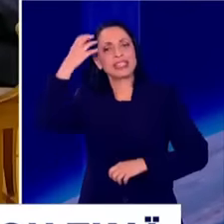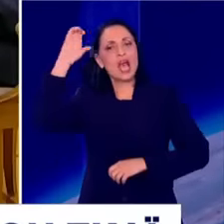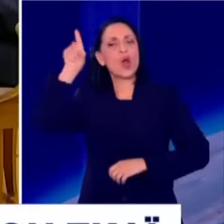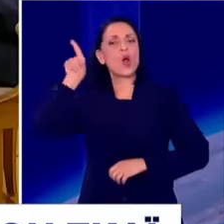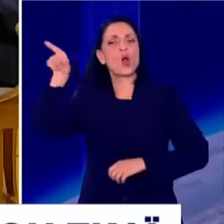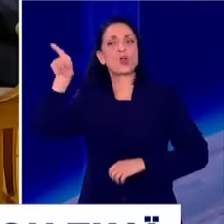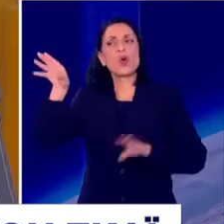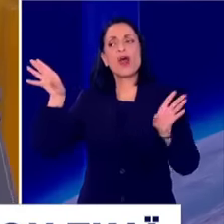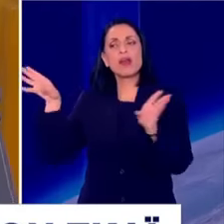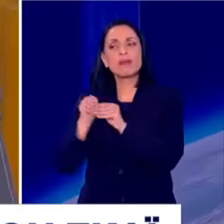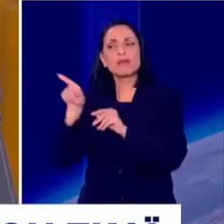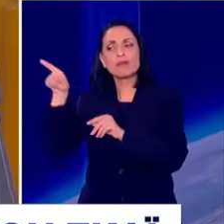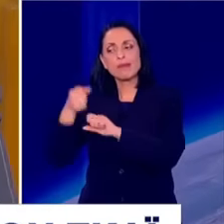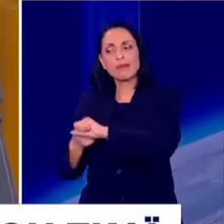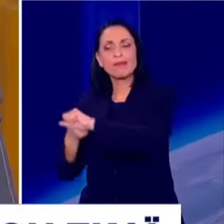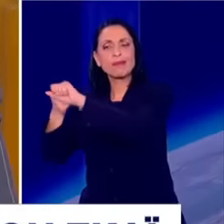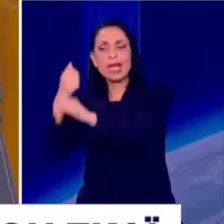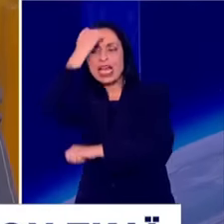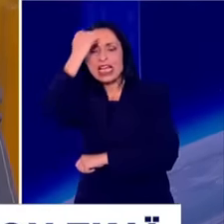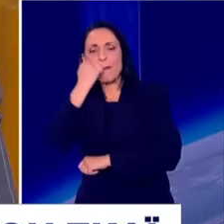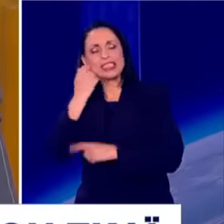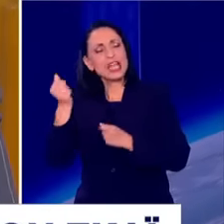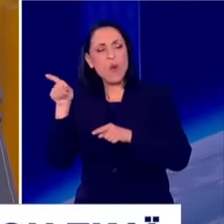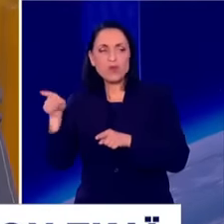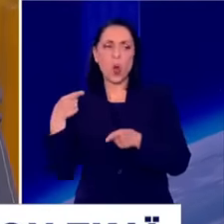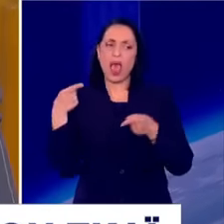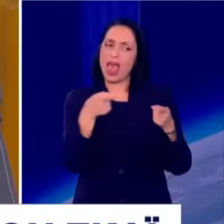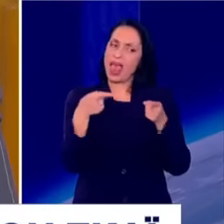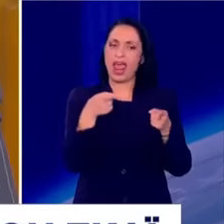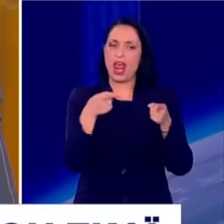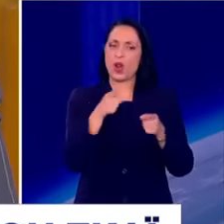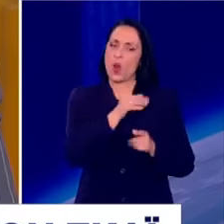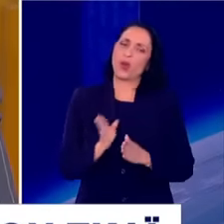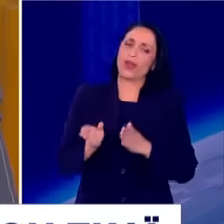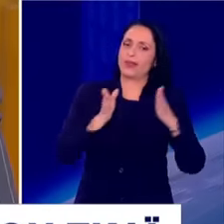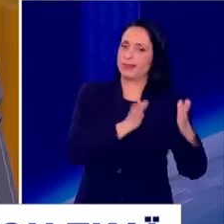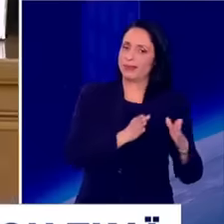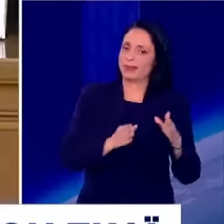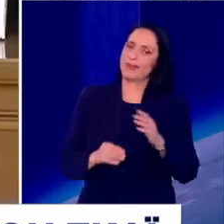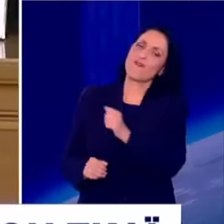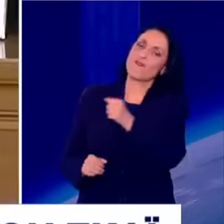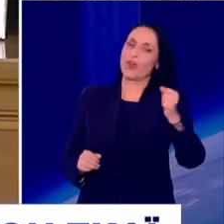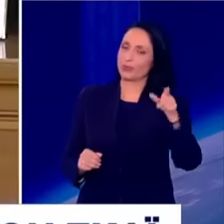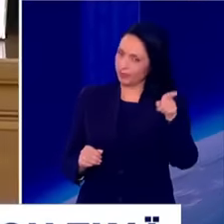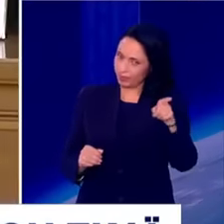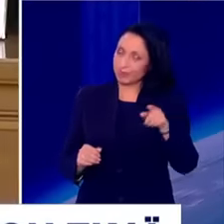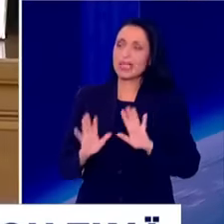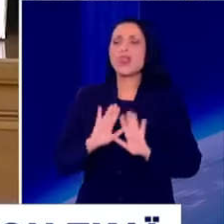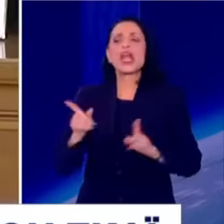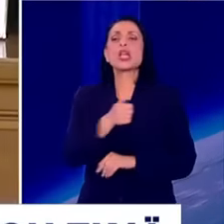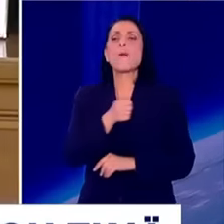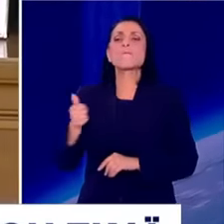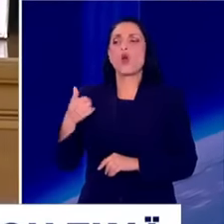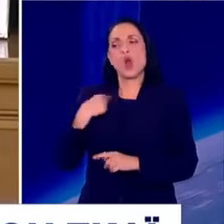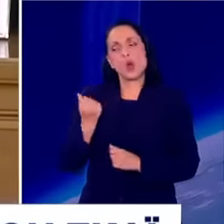στη Χαμάς, που μοιάζει να έχει ενοχλήσει και την άλλη πλευρά του Ατλαντικού. Δεν είναι το μόνο σημείο με